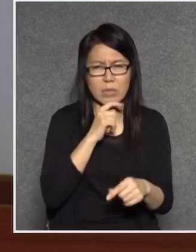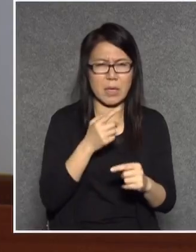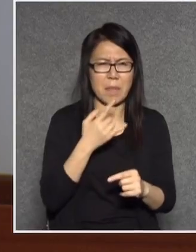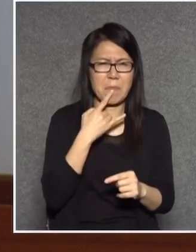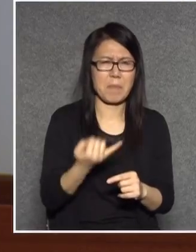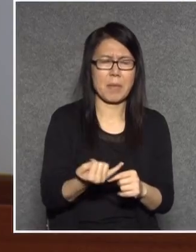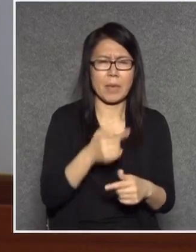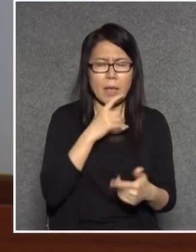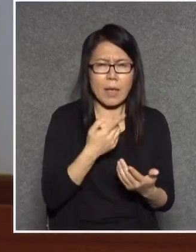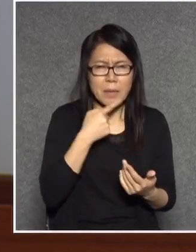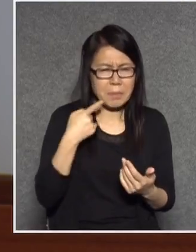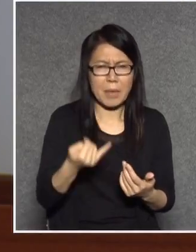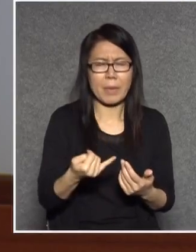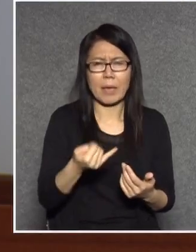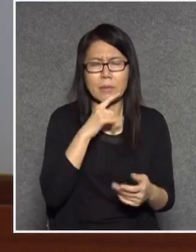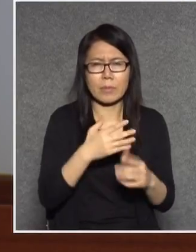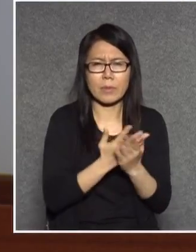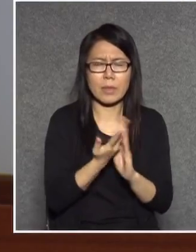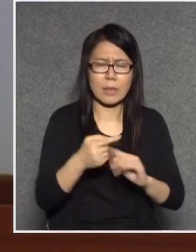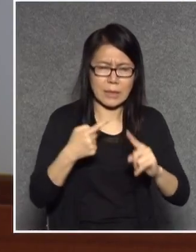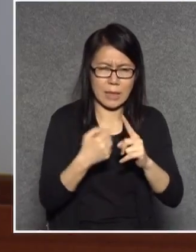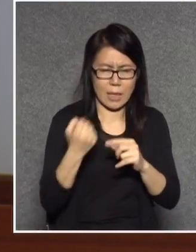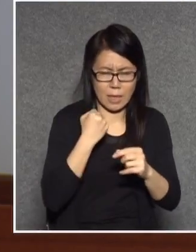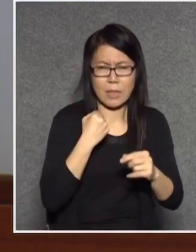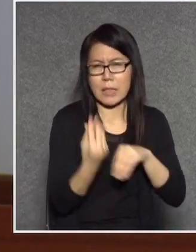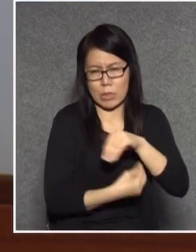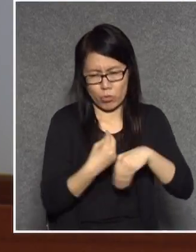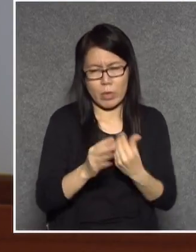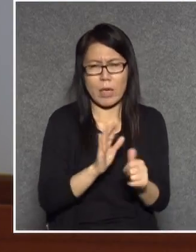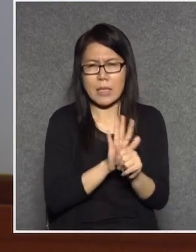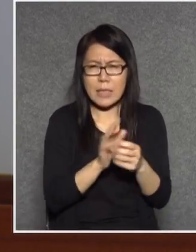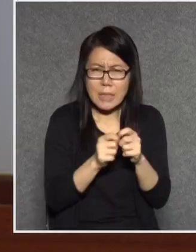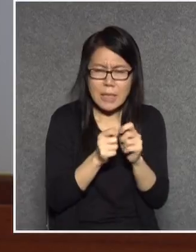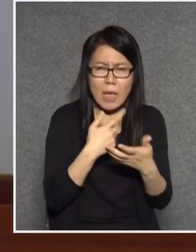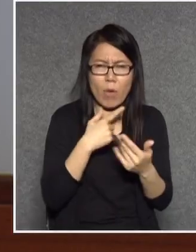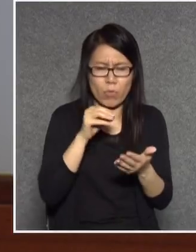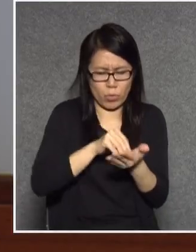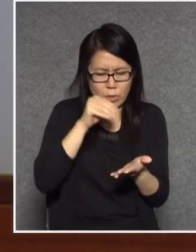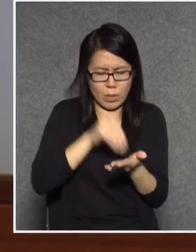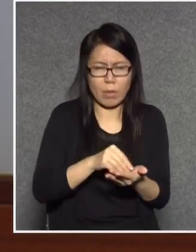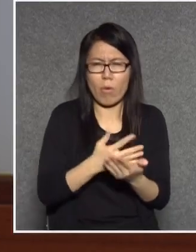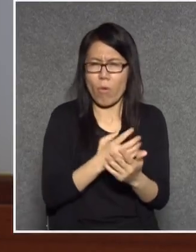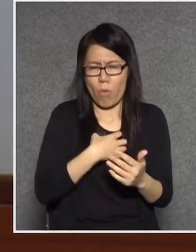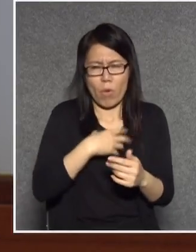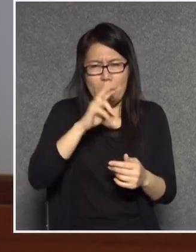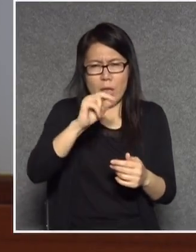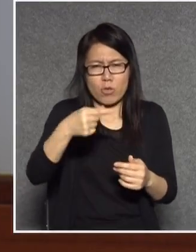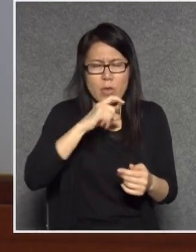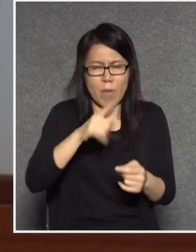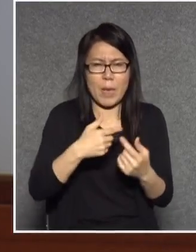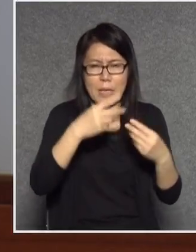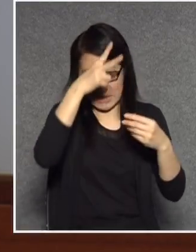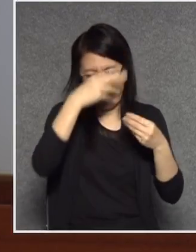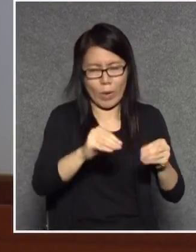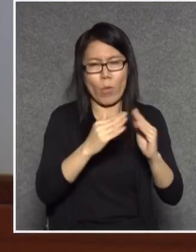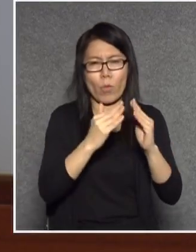使是沒有人力資源的背景，都是可以做到一個很重要的判斷，認為吳克儉和教育局以至整個